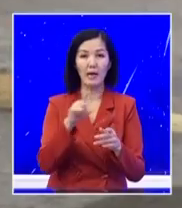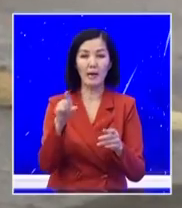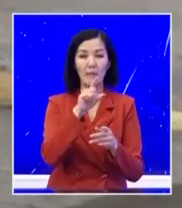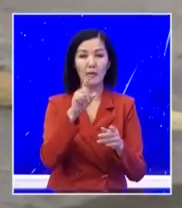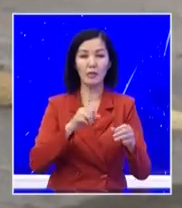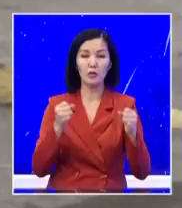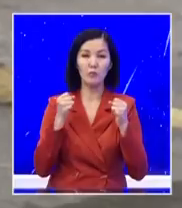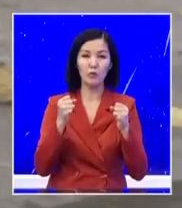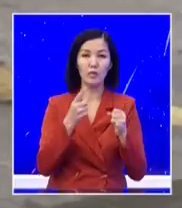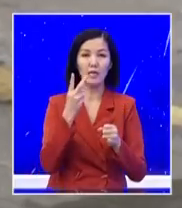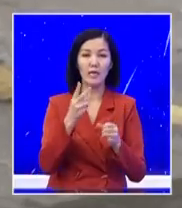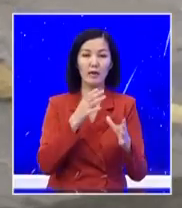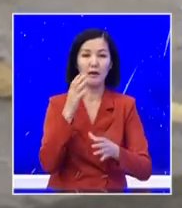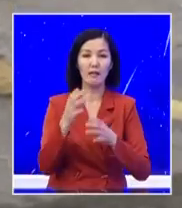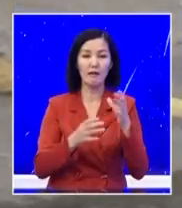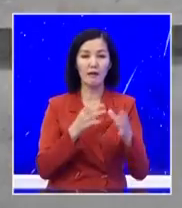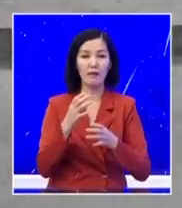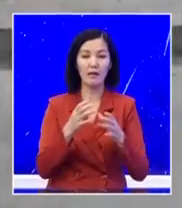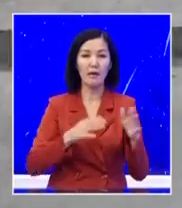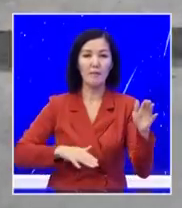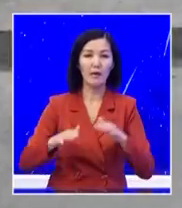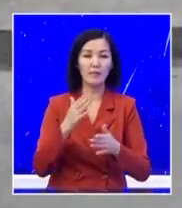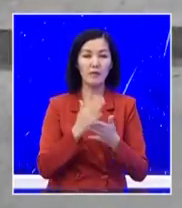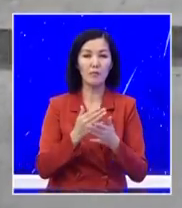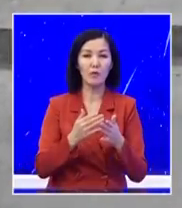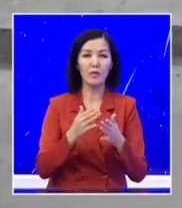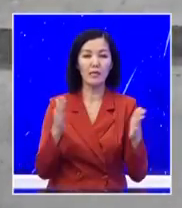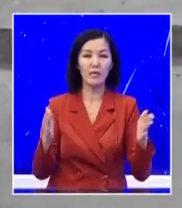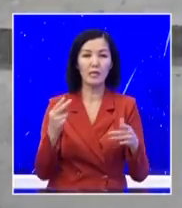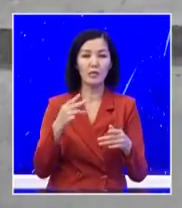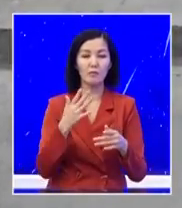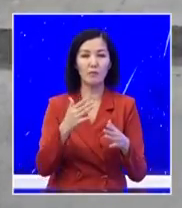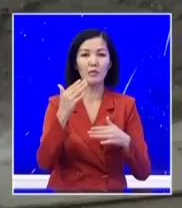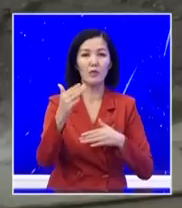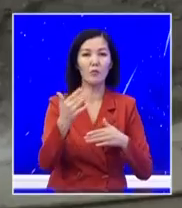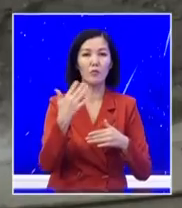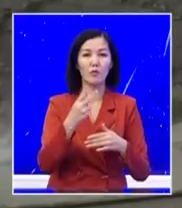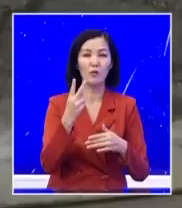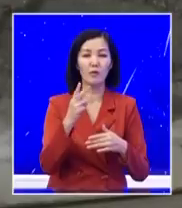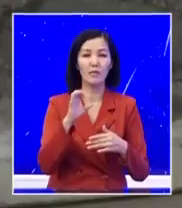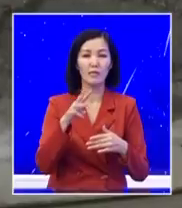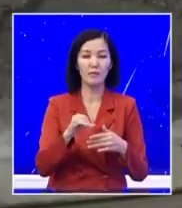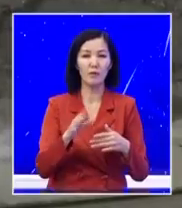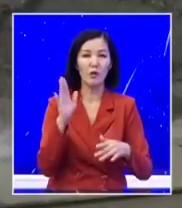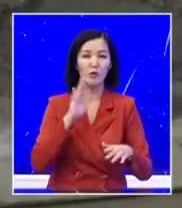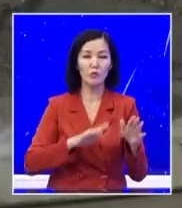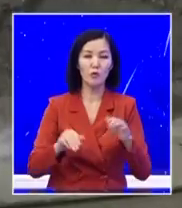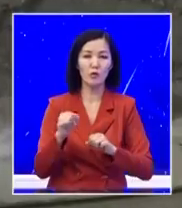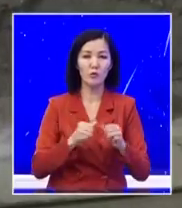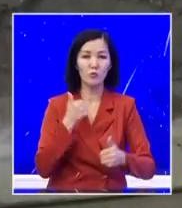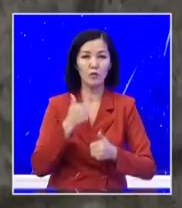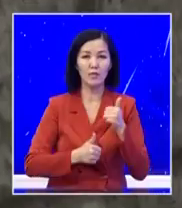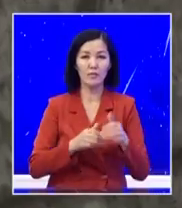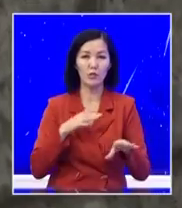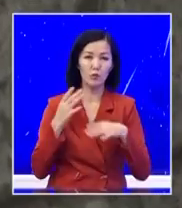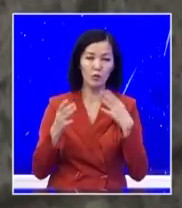нысанда екі халықаралық стандартқа сай бассейн болады. Біріншісінің ені 25, ұзындығы 52 метр. Ол суға жүзу жарысына негізделген. Ал